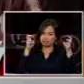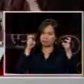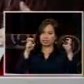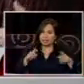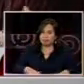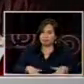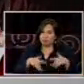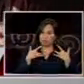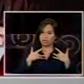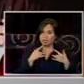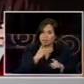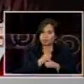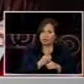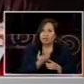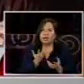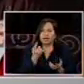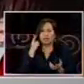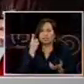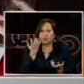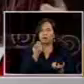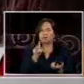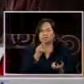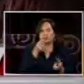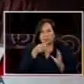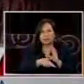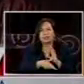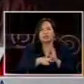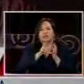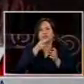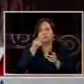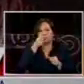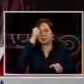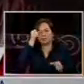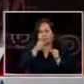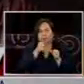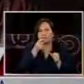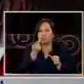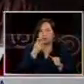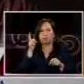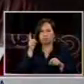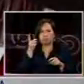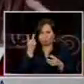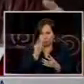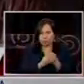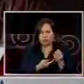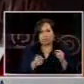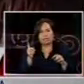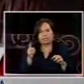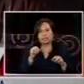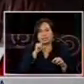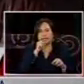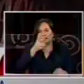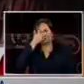gusto ko lang sariwain yung alaala natin para hindi natin ito makalimutan. No? So, ano po ba ang